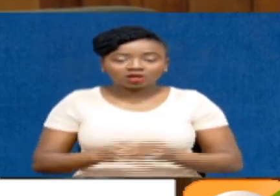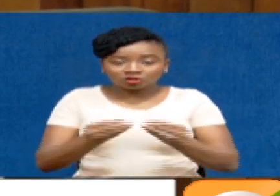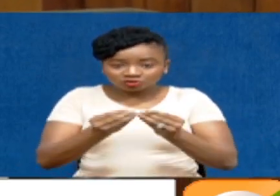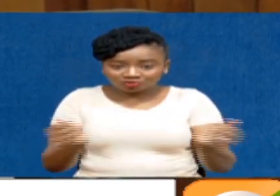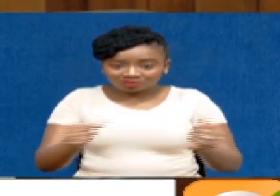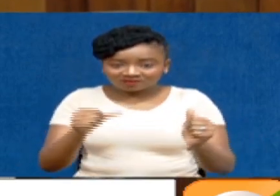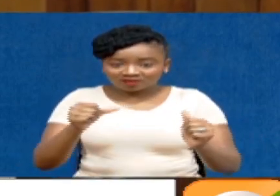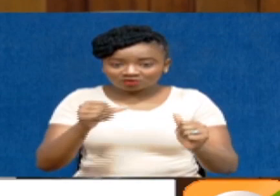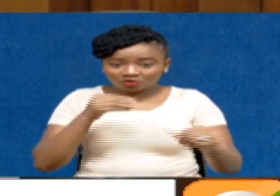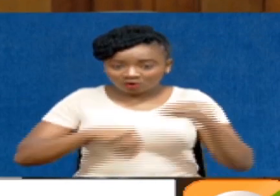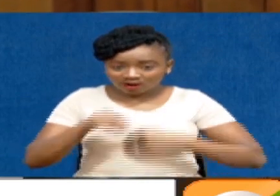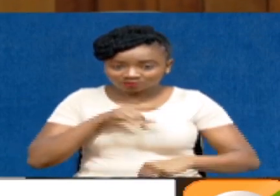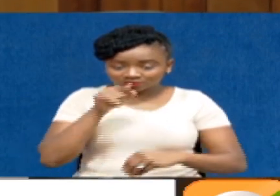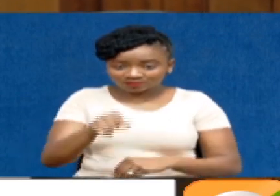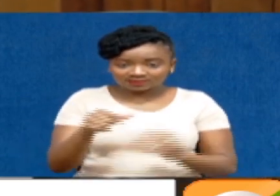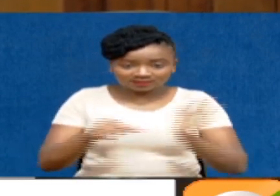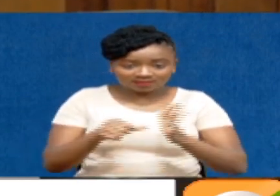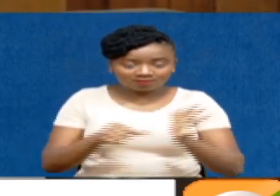tackling corruption